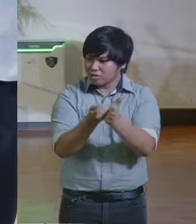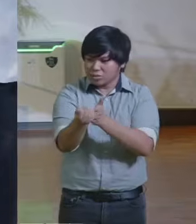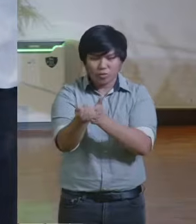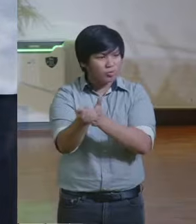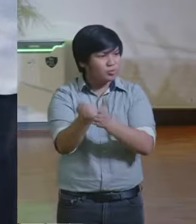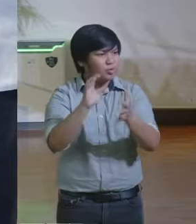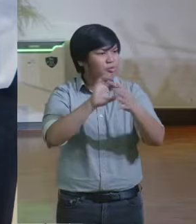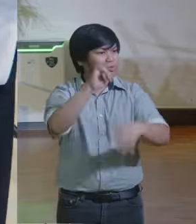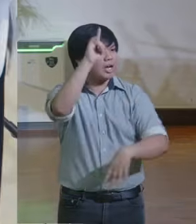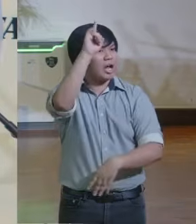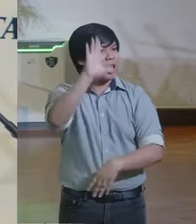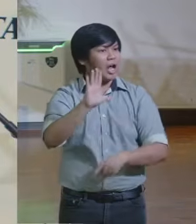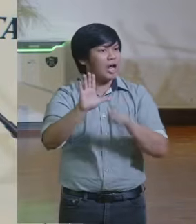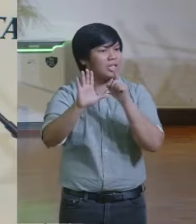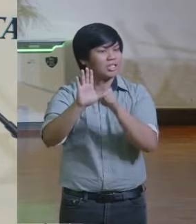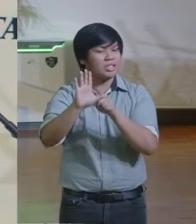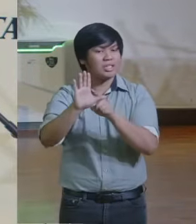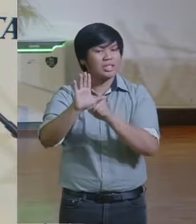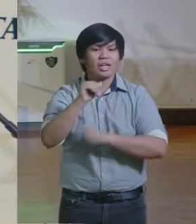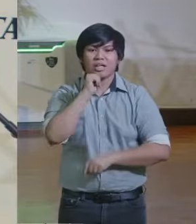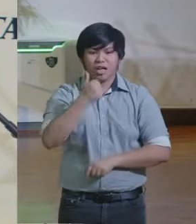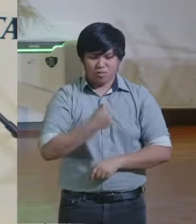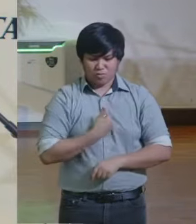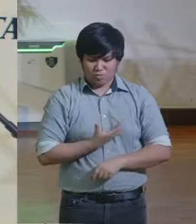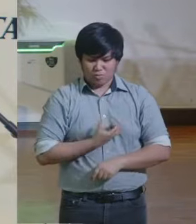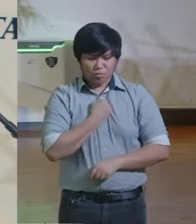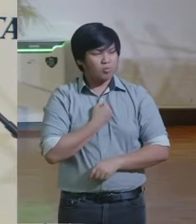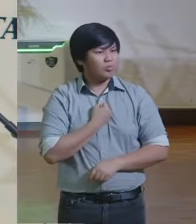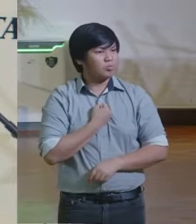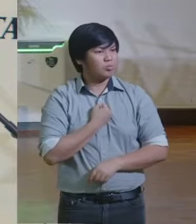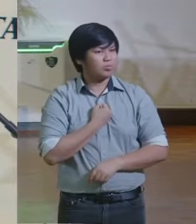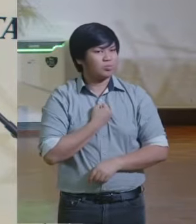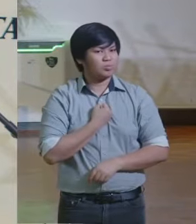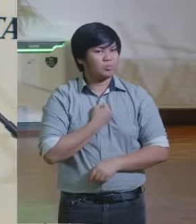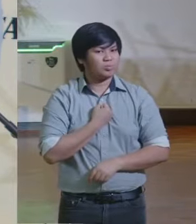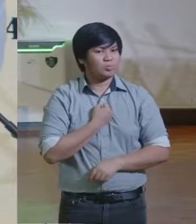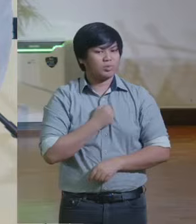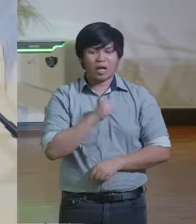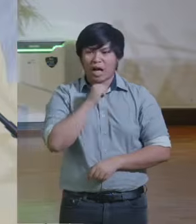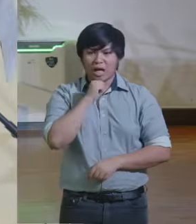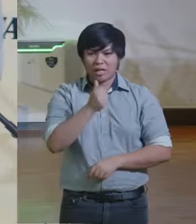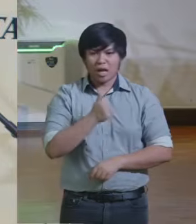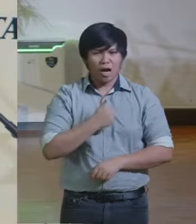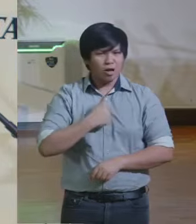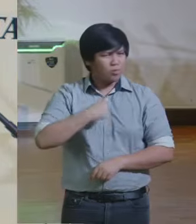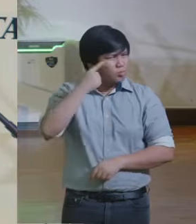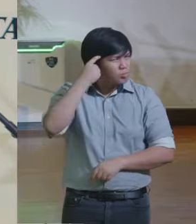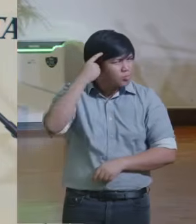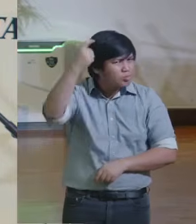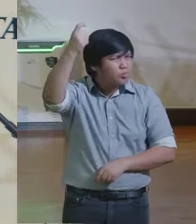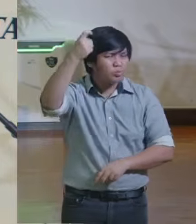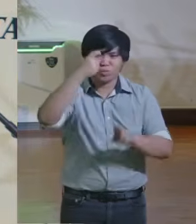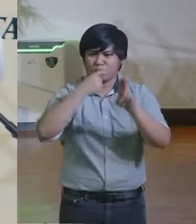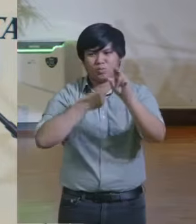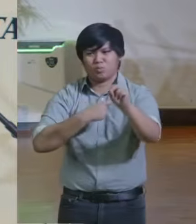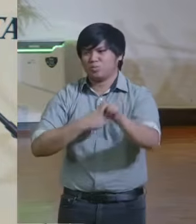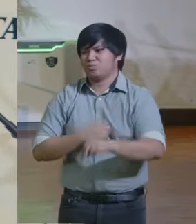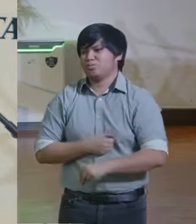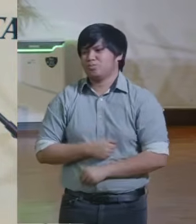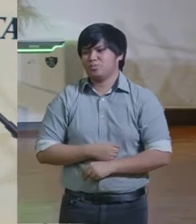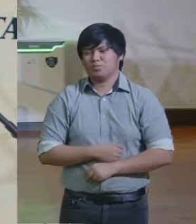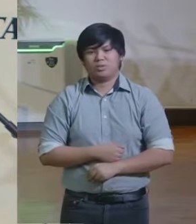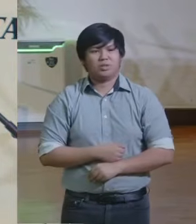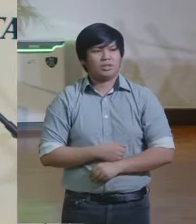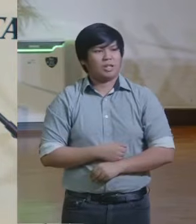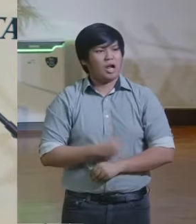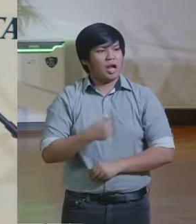ito, hindi lang galing sa akin. Hindi ito katang-isip ko lang. Ito